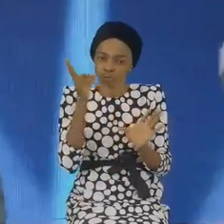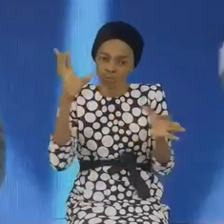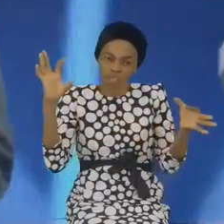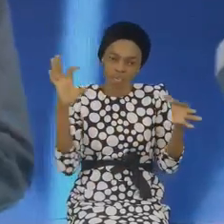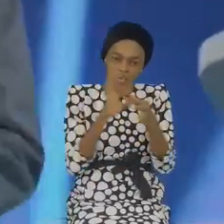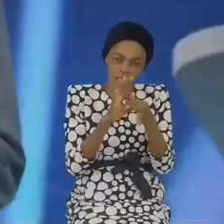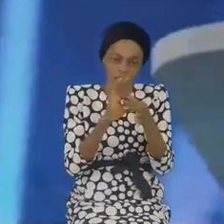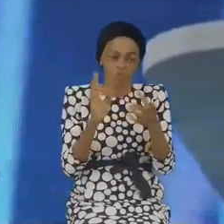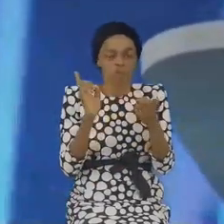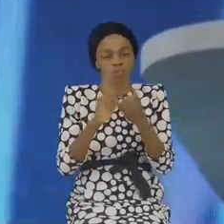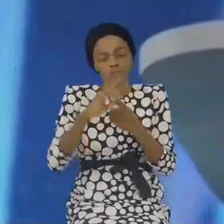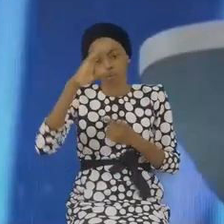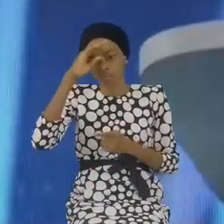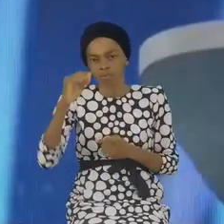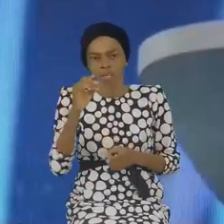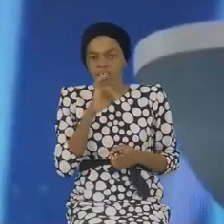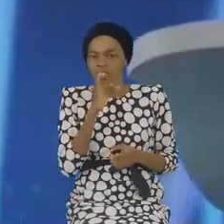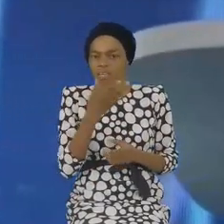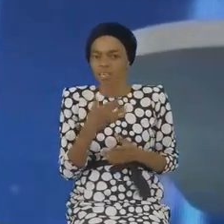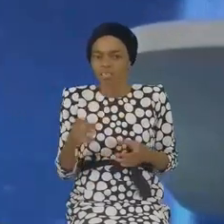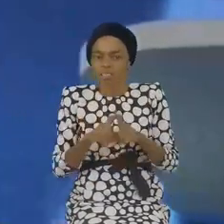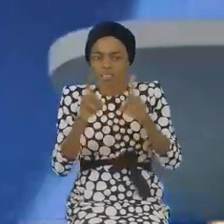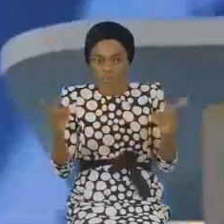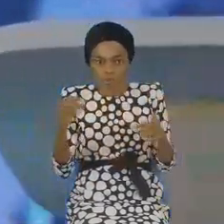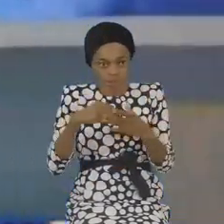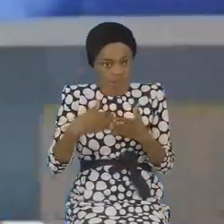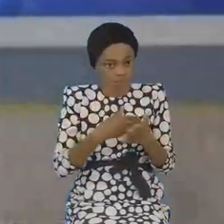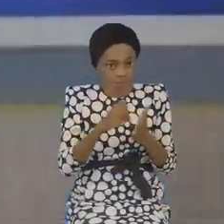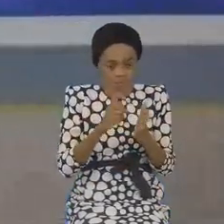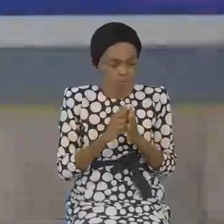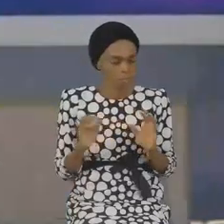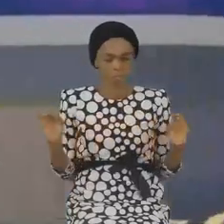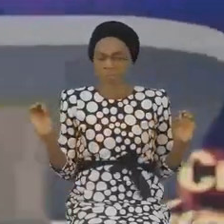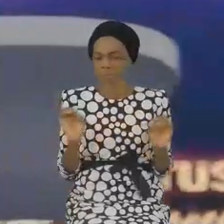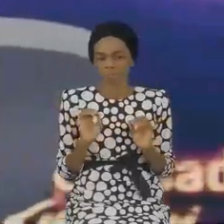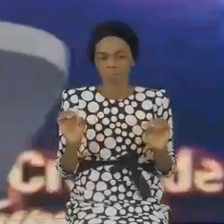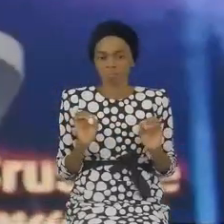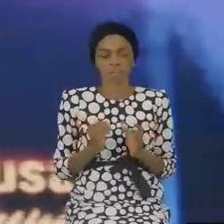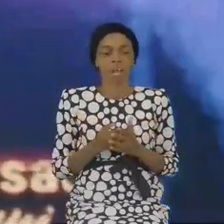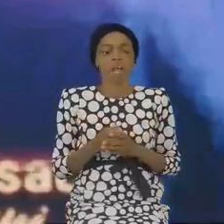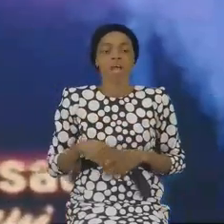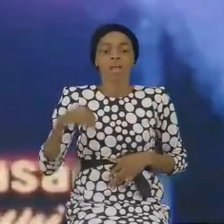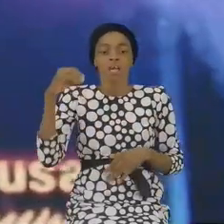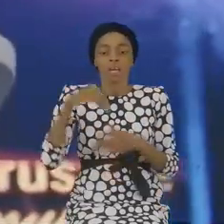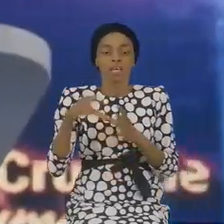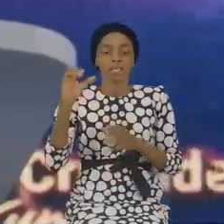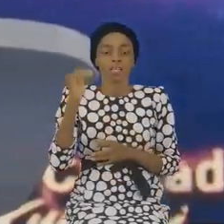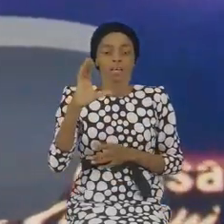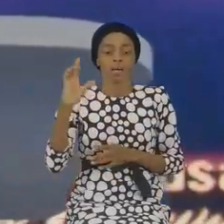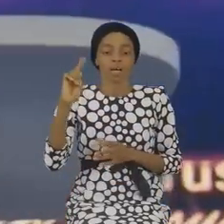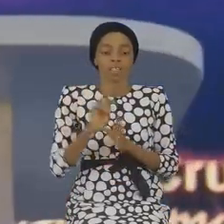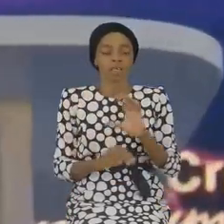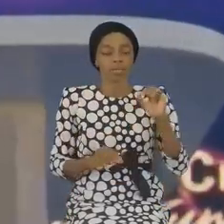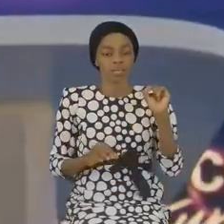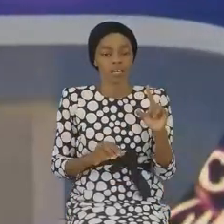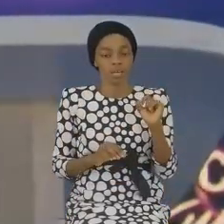lui. Est-ce qu'il y a une différence dans le Nouveau Testament? Actes des Apôtres, chapitre 11, 23.